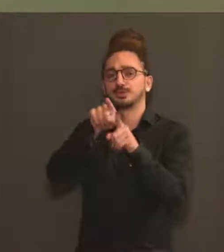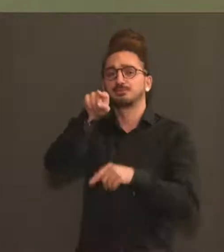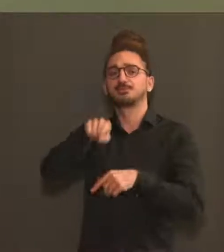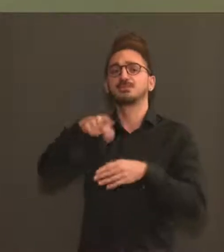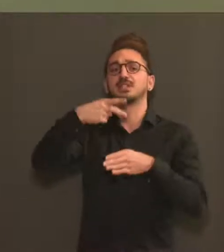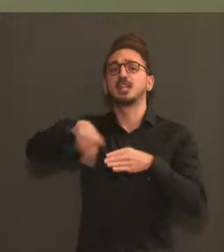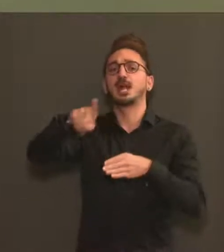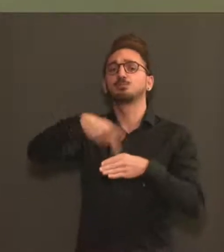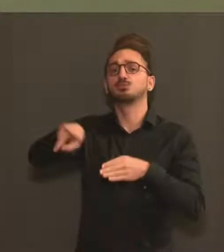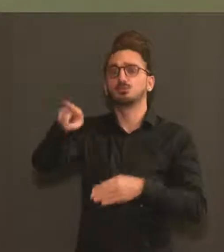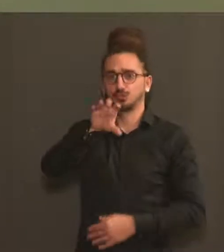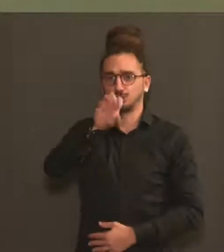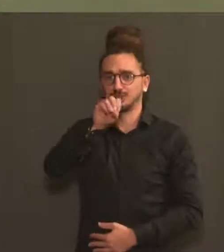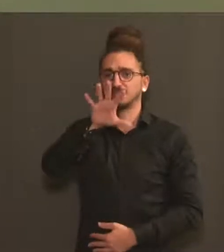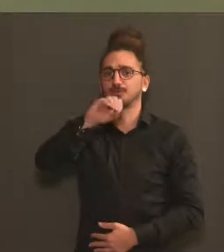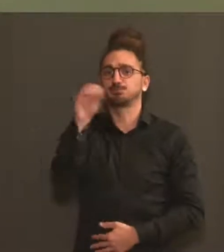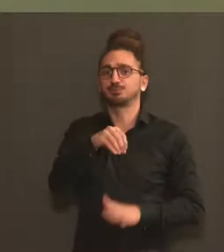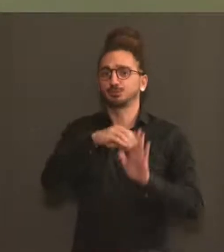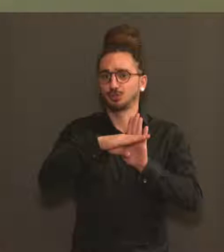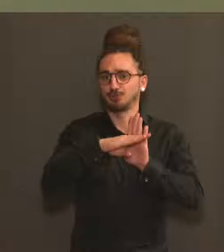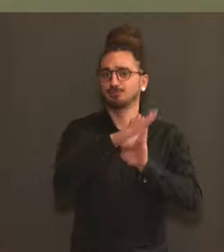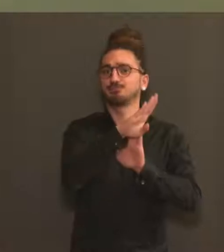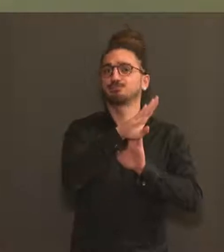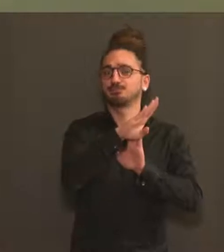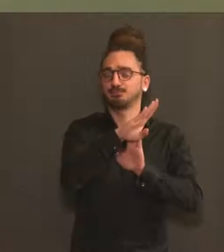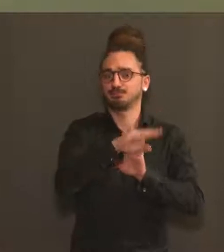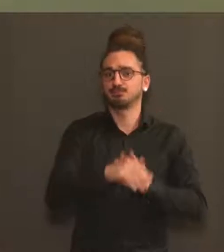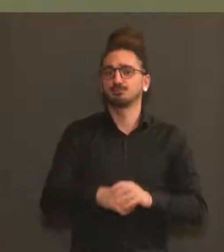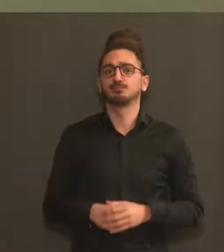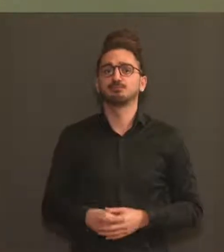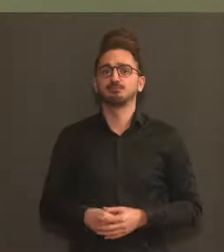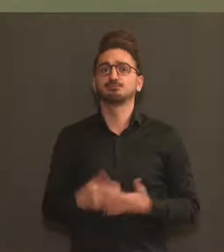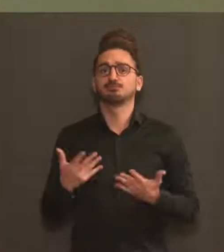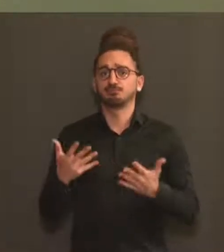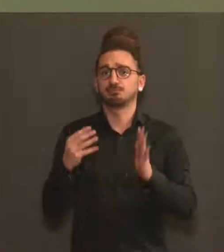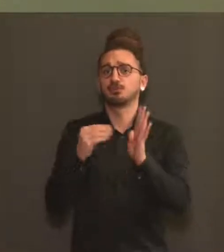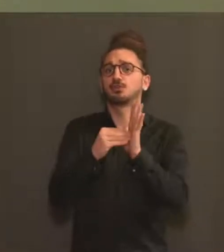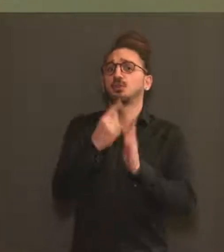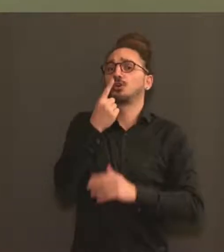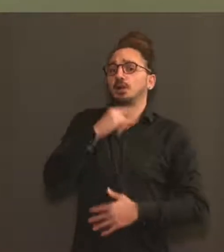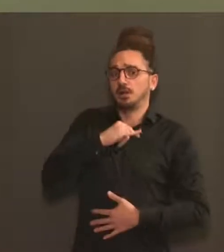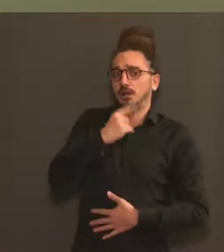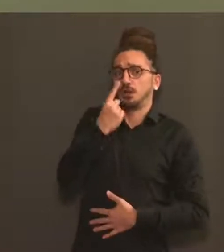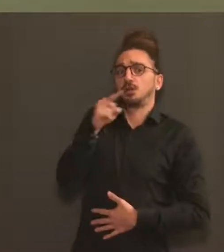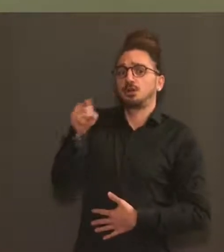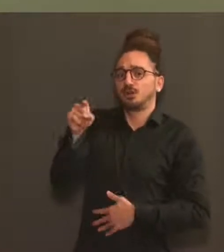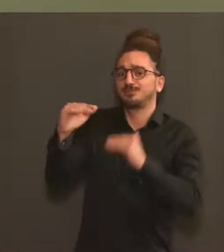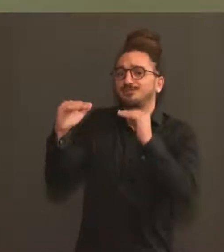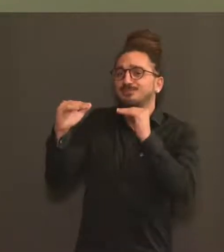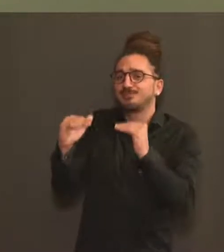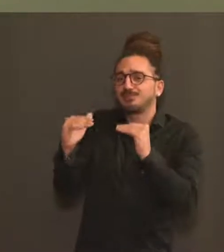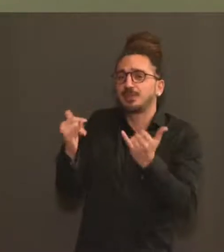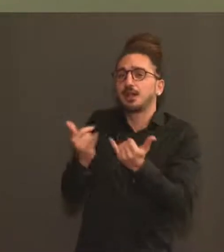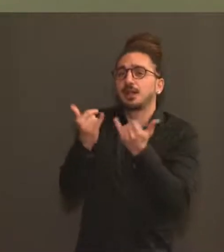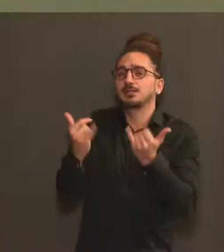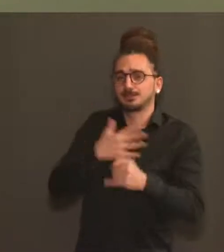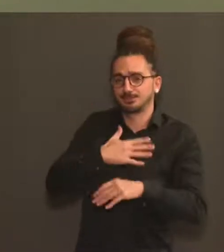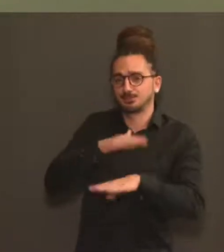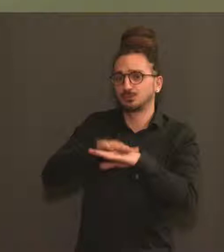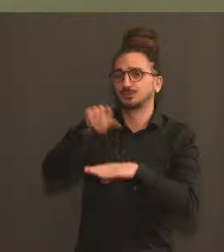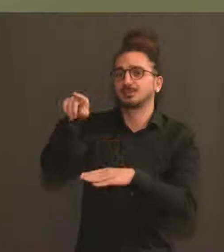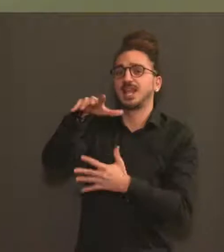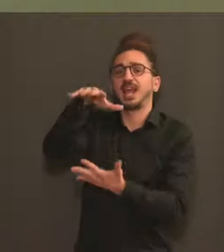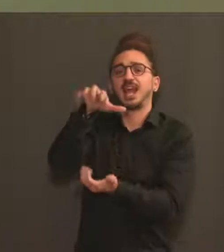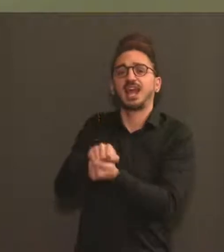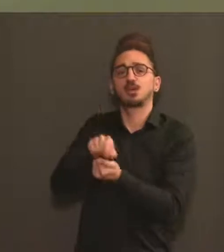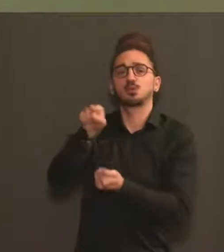se caractérise encore par une diminution de 2% et de l'autre côté, on n'a qu'1% d'augmentation au niveau de la